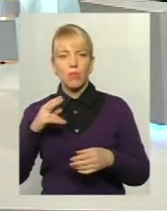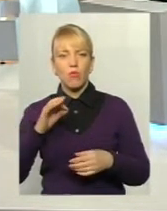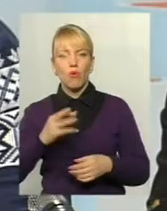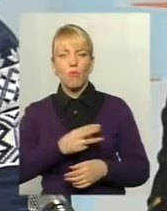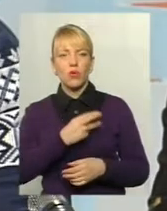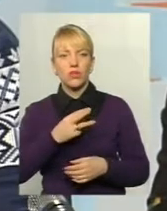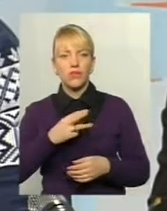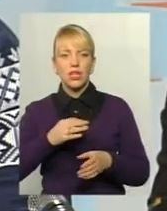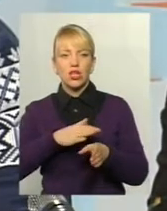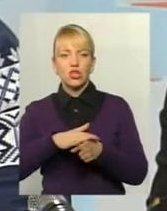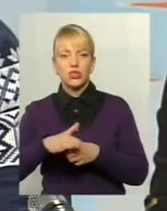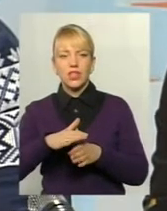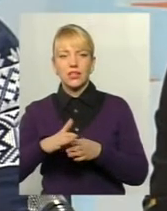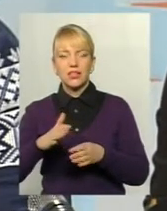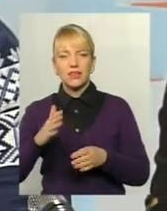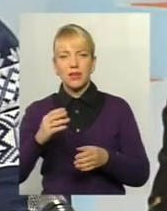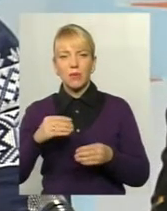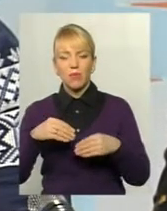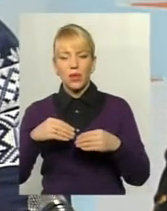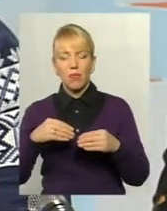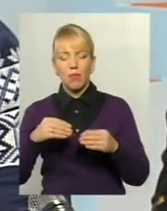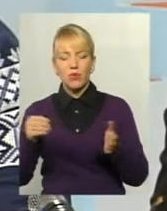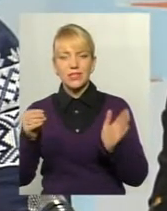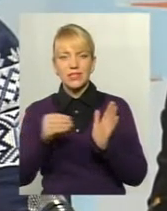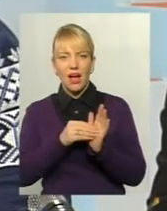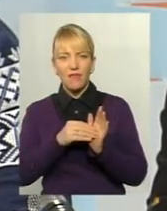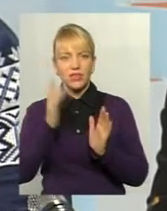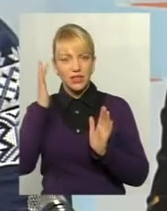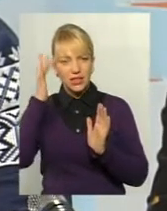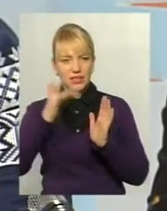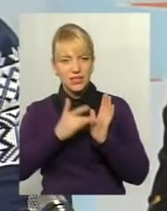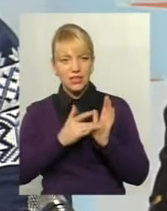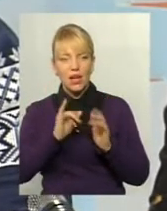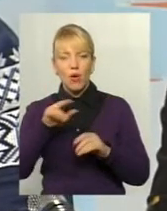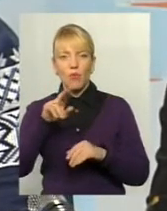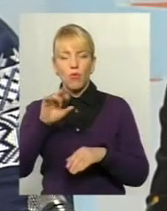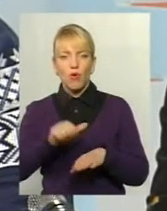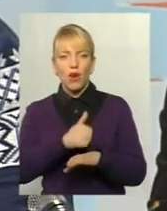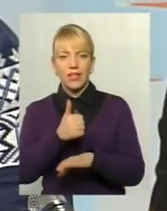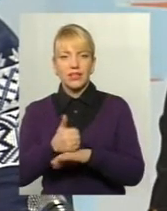досягнення поставлених цілей, по лідерству. і по